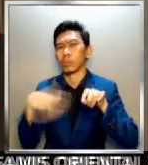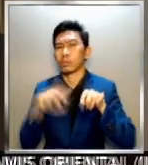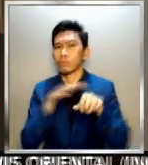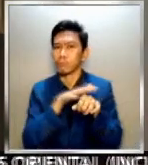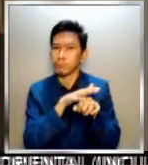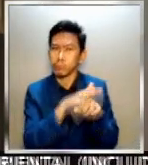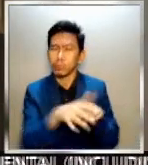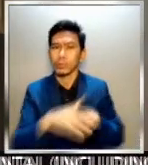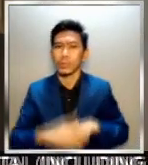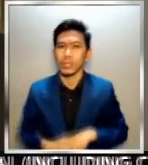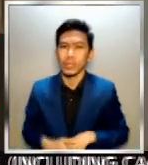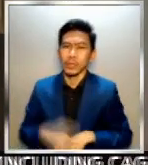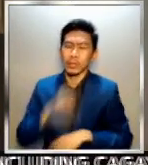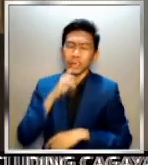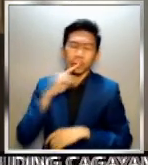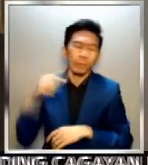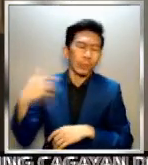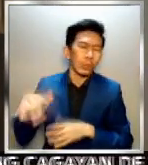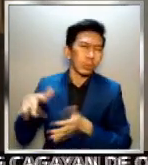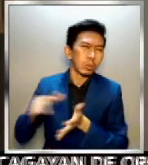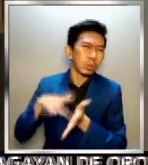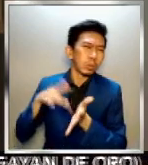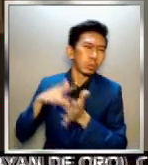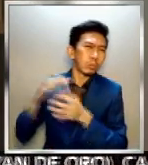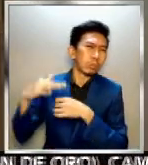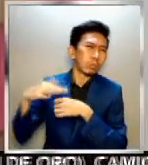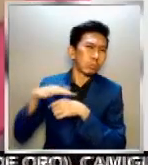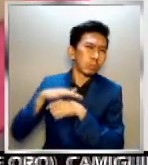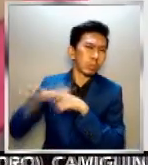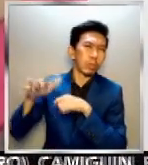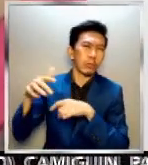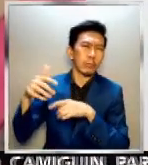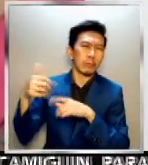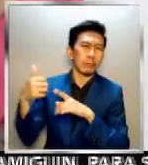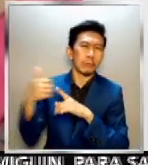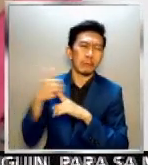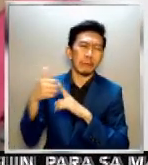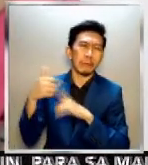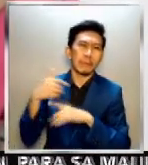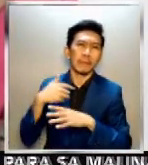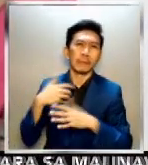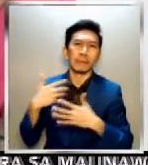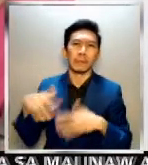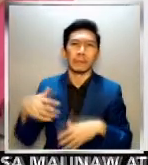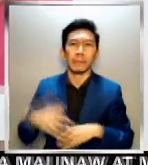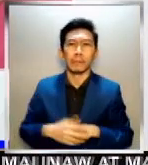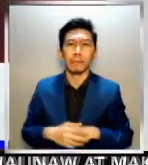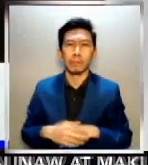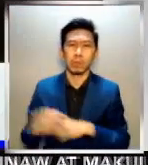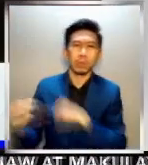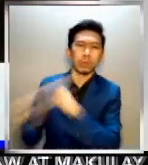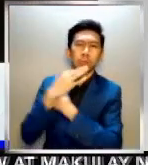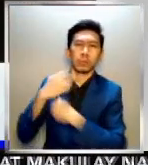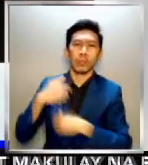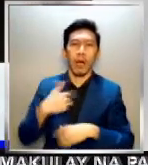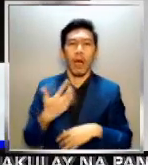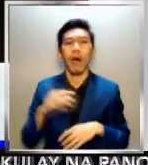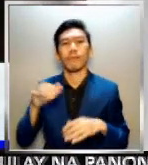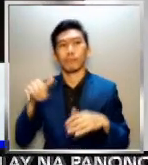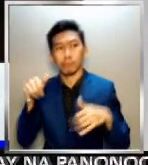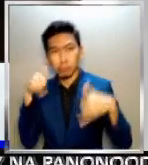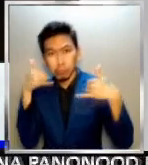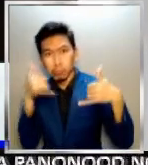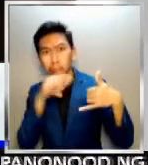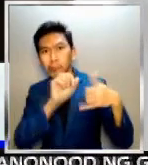ako. Pinuwersa niya ako. Inila niya ako, sir. Agad daw siyang tumawag sa kanilang agency sa Saudi at isinumbong